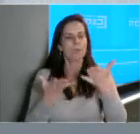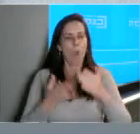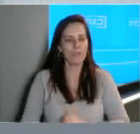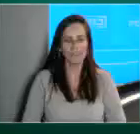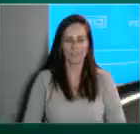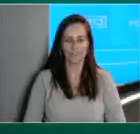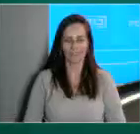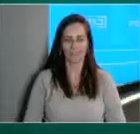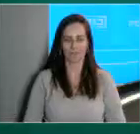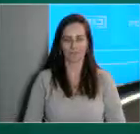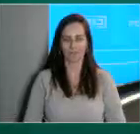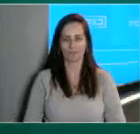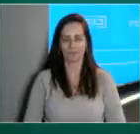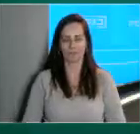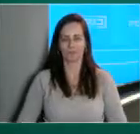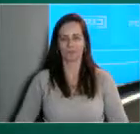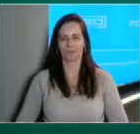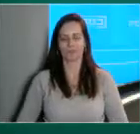שלכם?